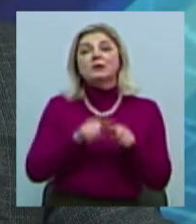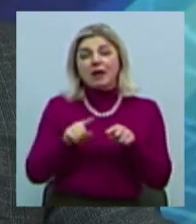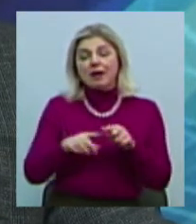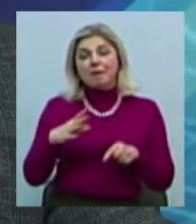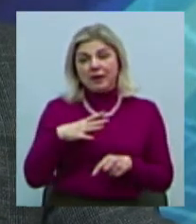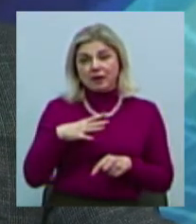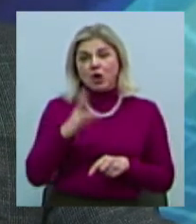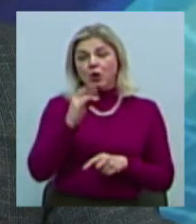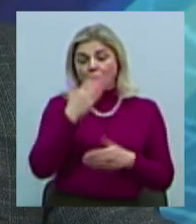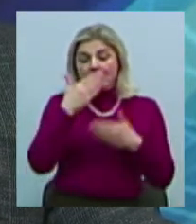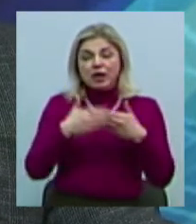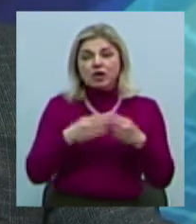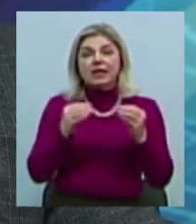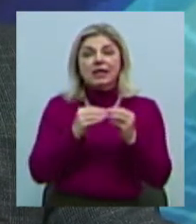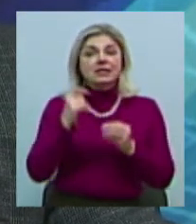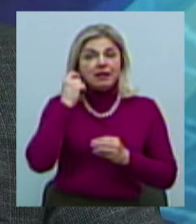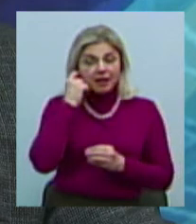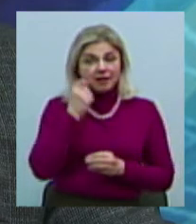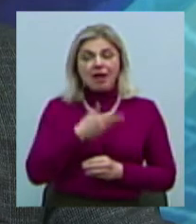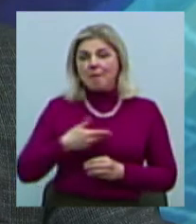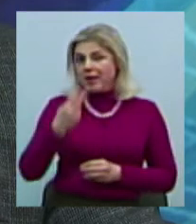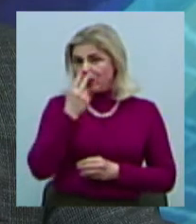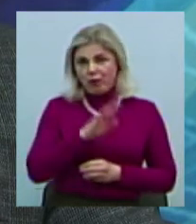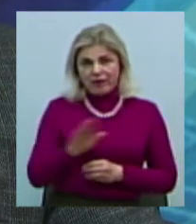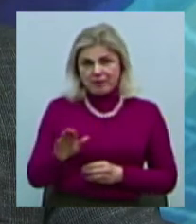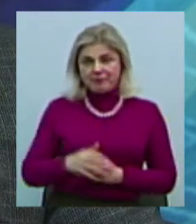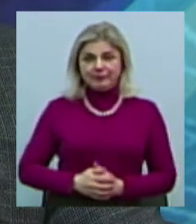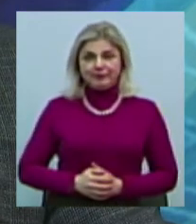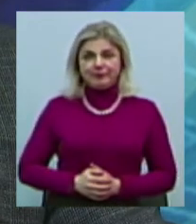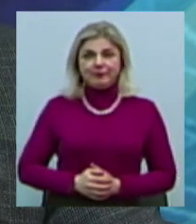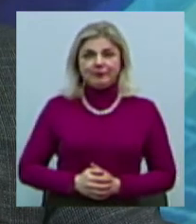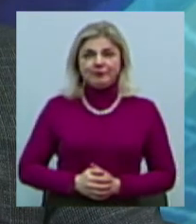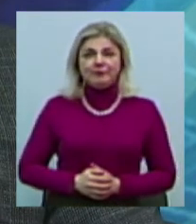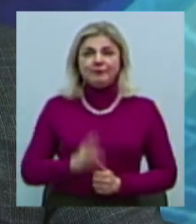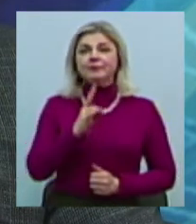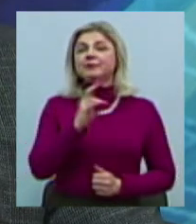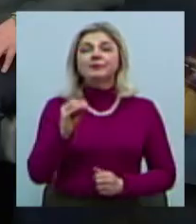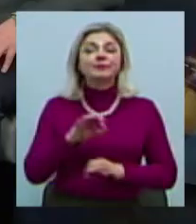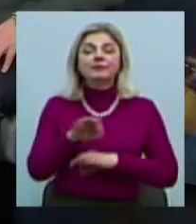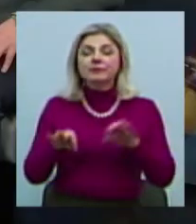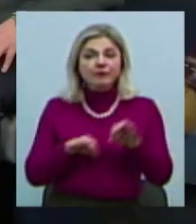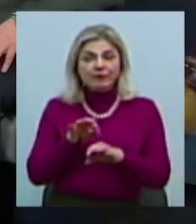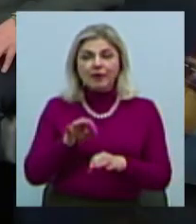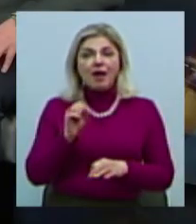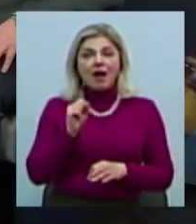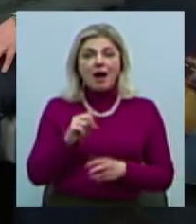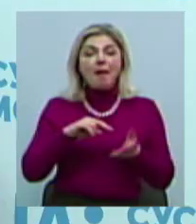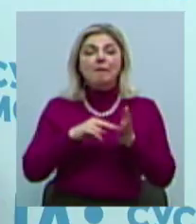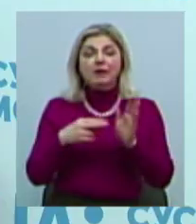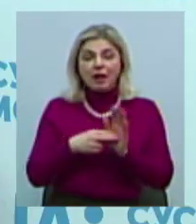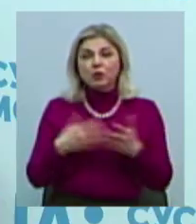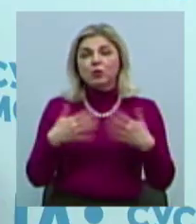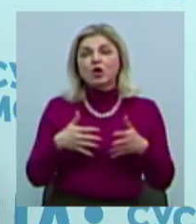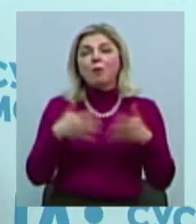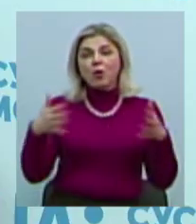В ближайшие 10 лет мы, наверное, моста не увидим японскую, я думаю. Ну, я бы сказал так, не самому проекту, а планам, мабуть, створення проекту більше 20